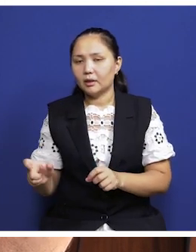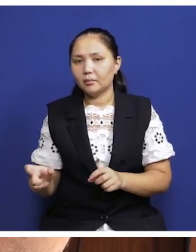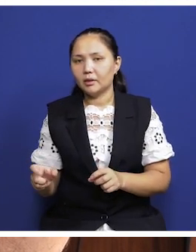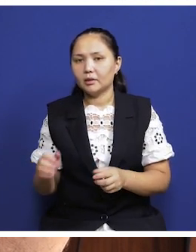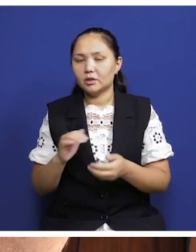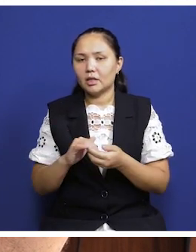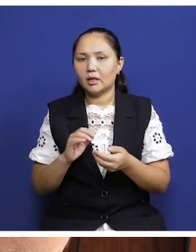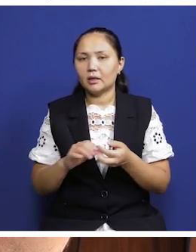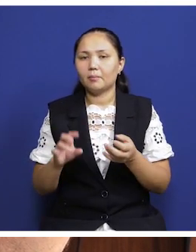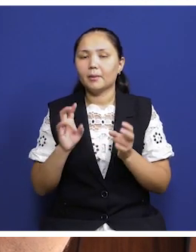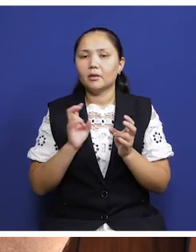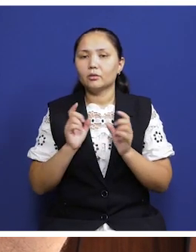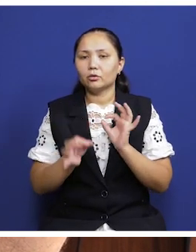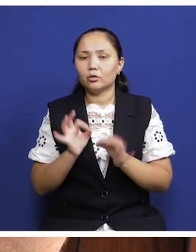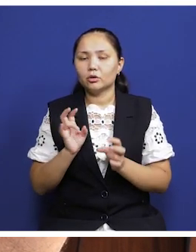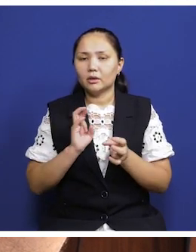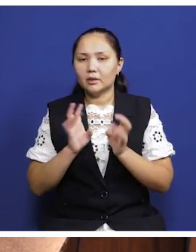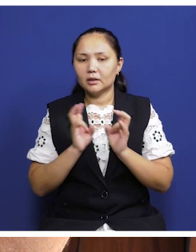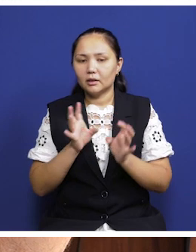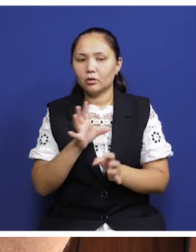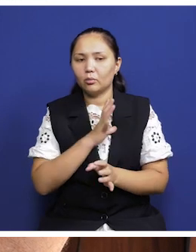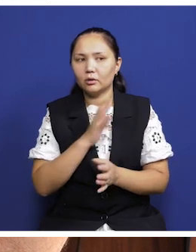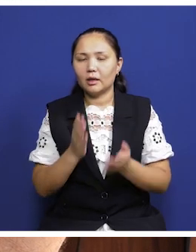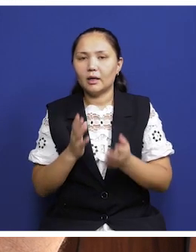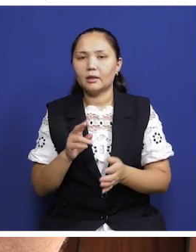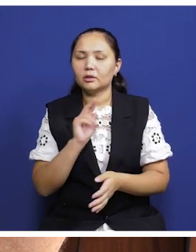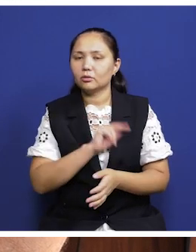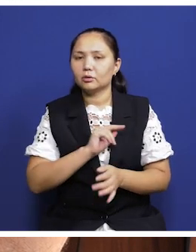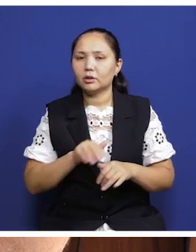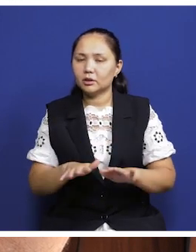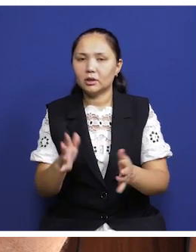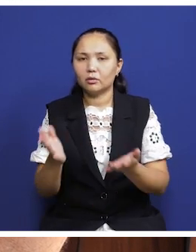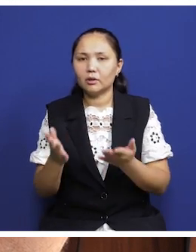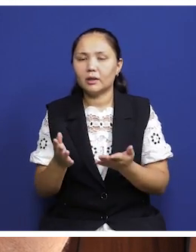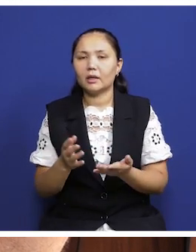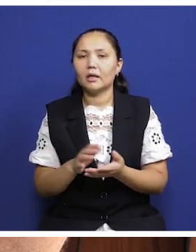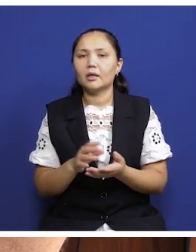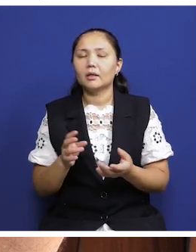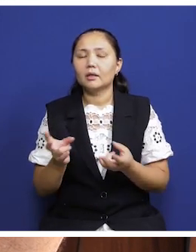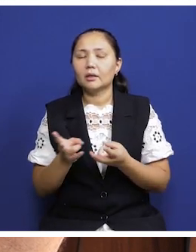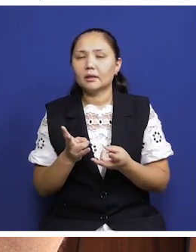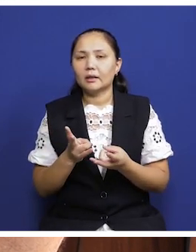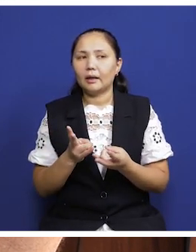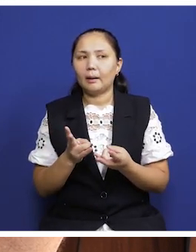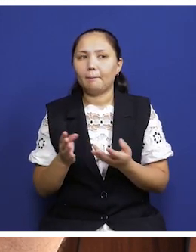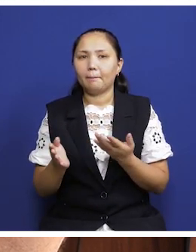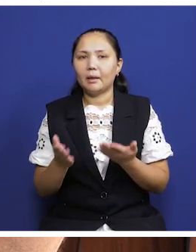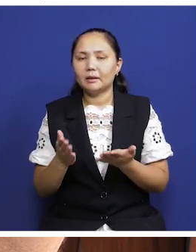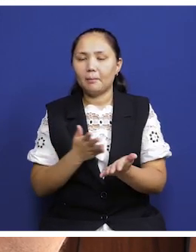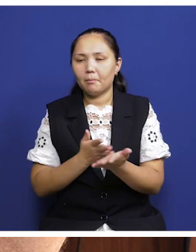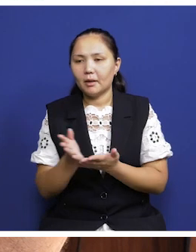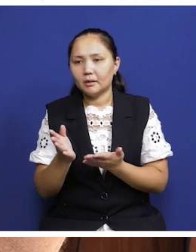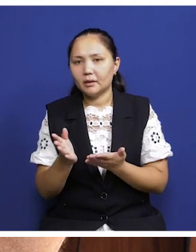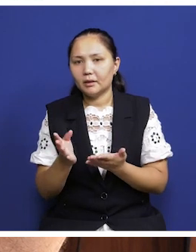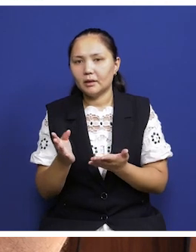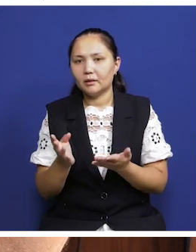түсіндіру жұмыстарын, бұл жүйені қалай жүргізетіндігін, оны қалай атқару керек, қай салада жаңа қандай мүмкіндіктер болатындығын бәрін түсіндірме